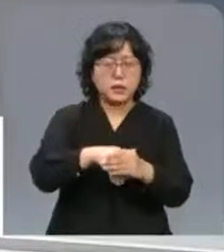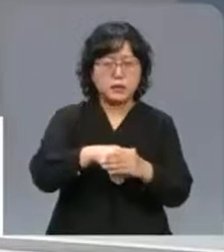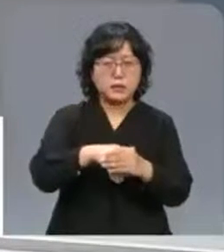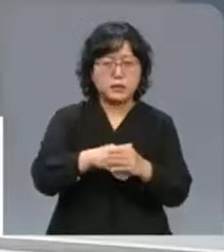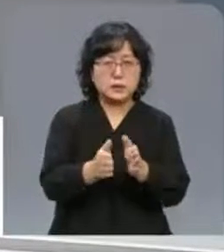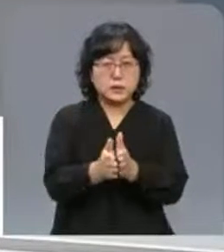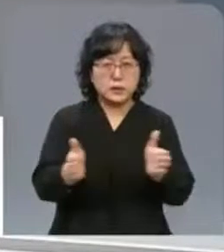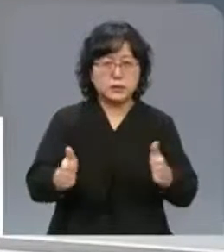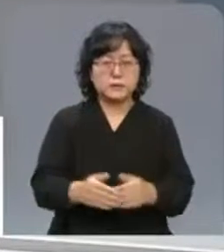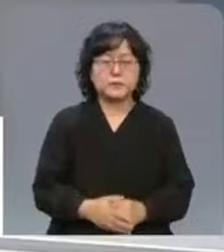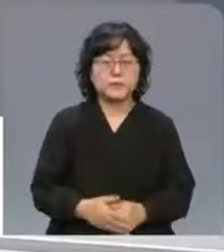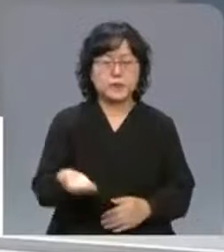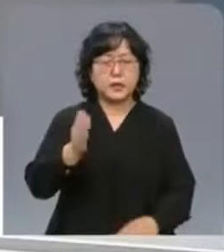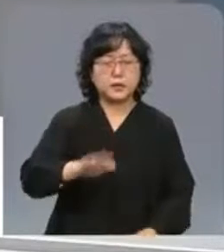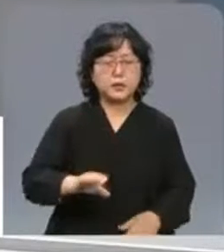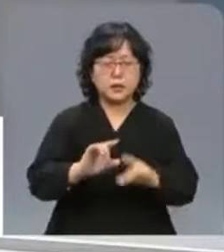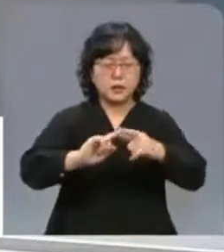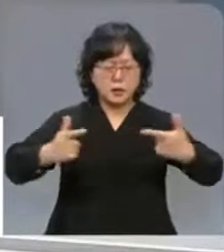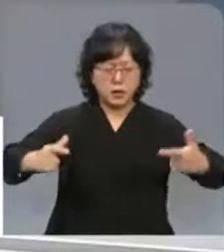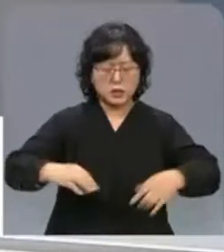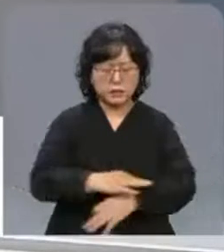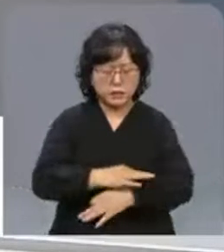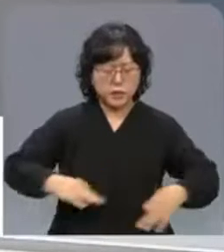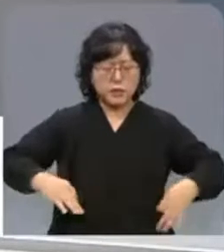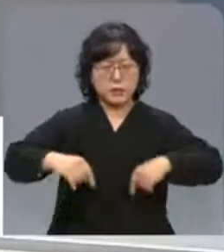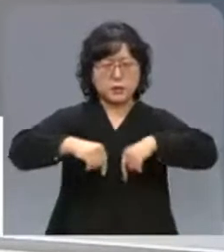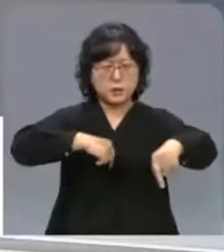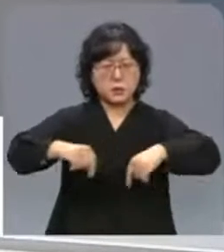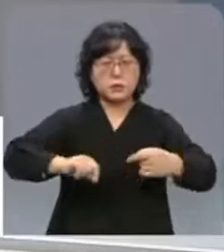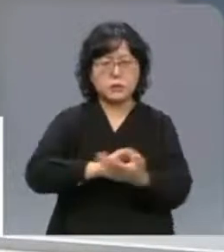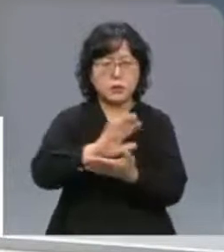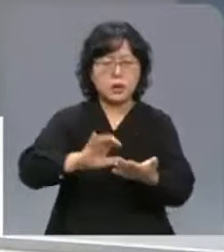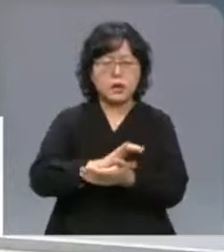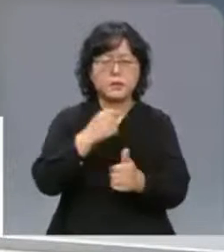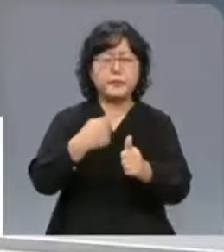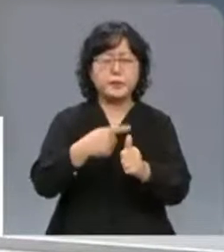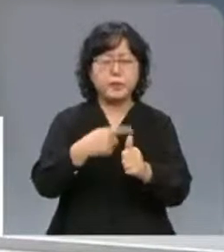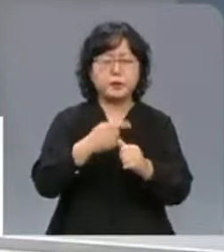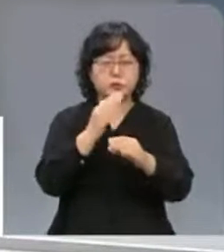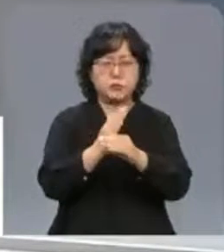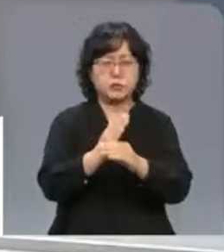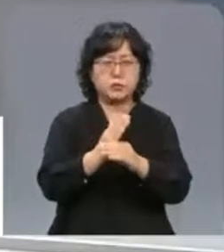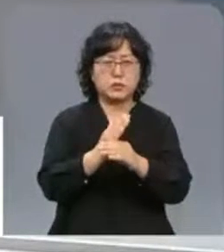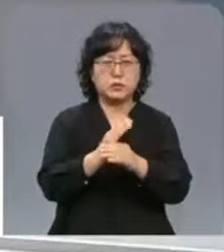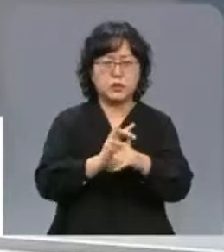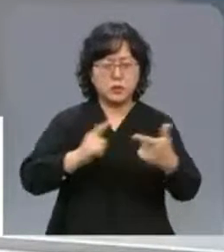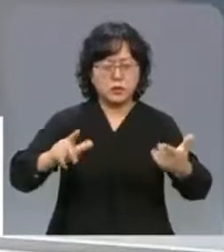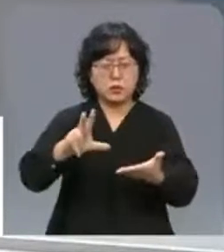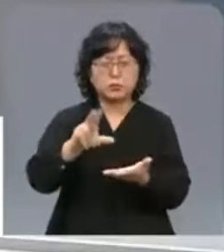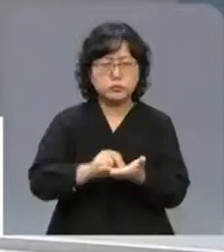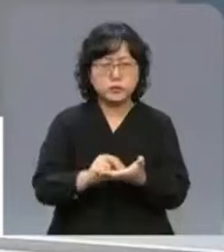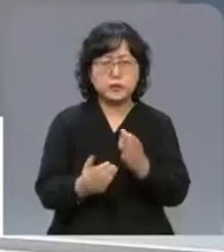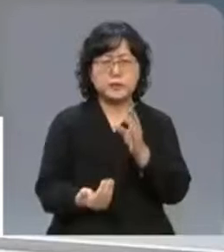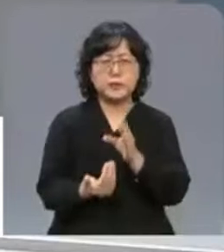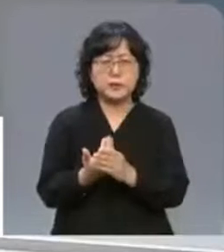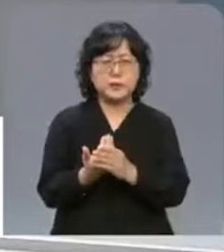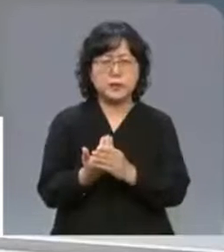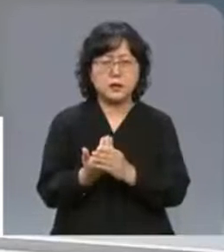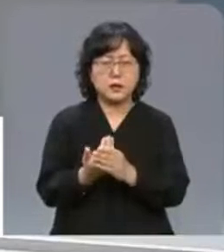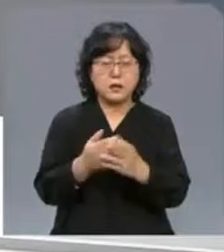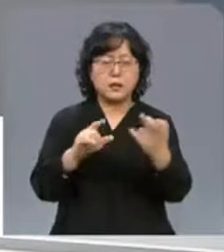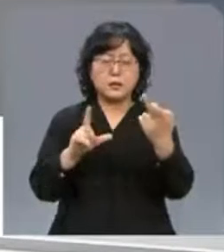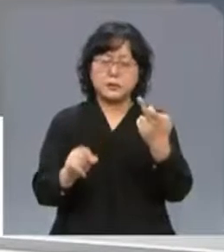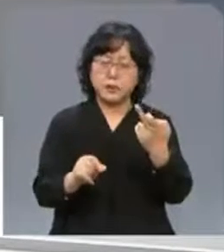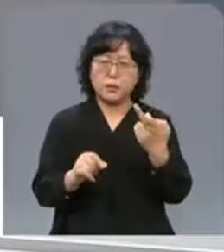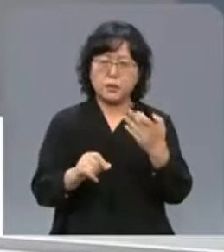시대가 열렸었죠 하지만 각종 비위와 정치 논란으로 인해 비판을 받아왔는데요 여러 문제점들이 나오게 되면서 오는